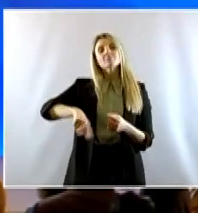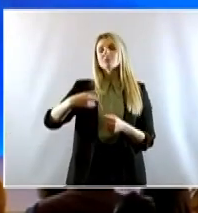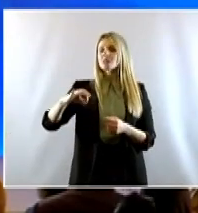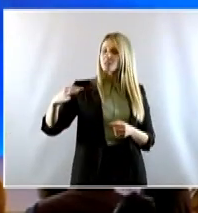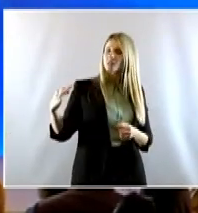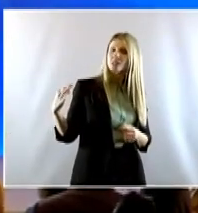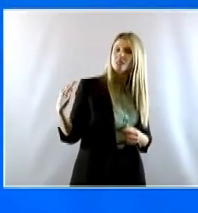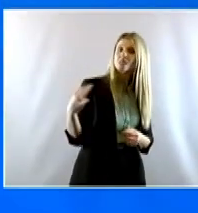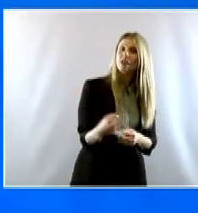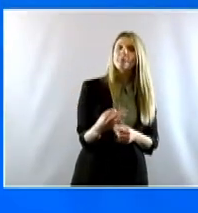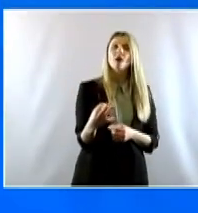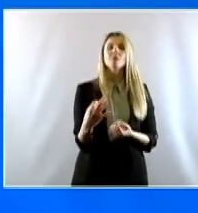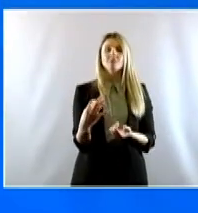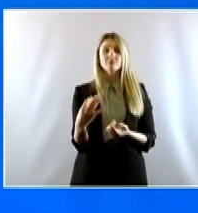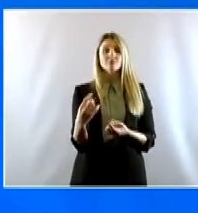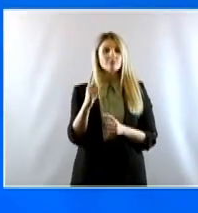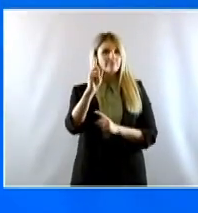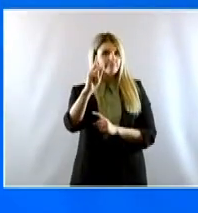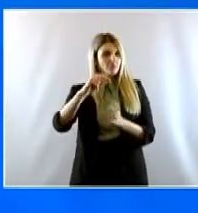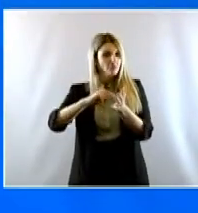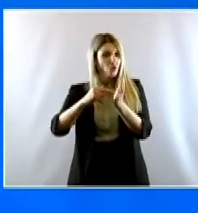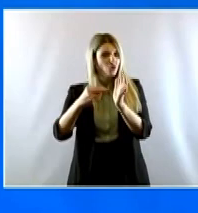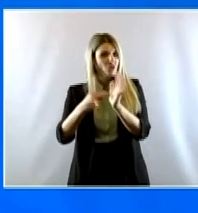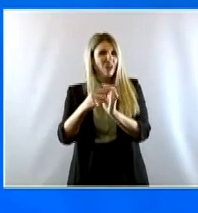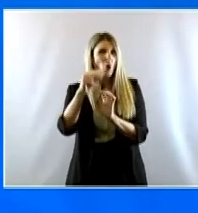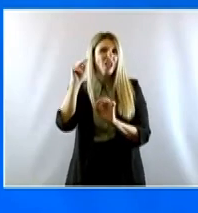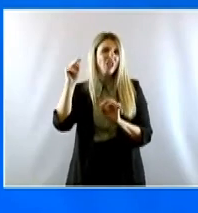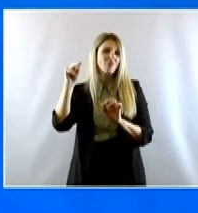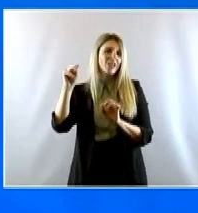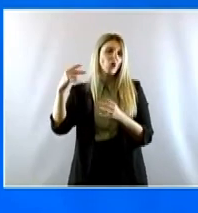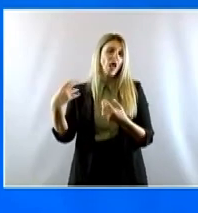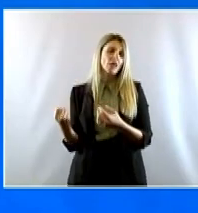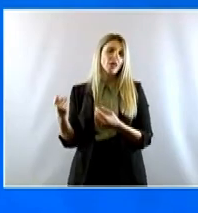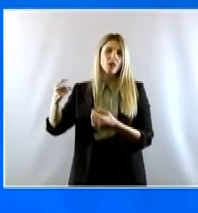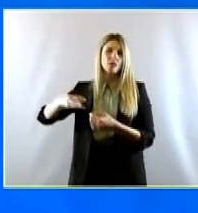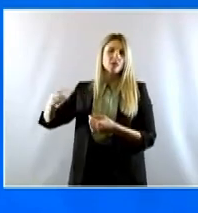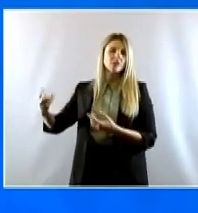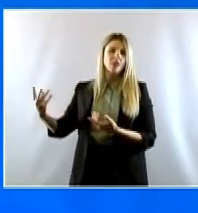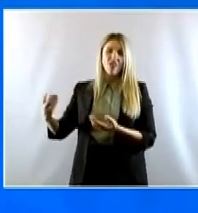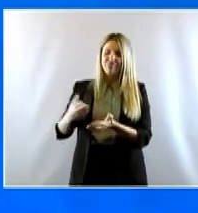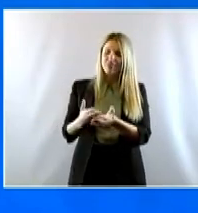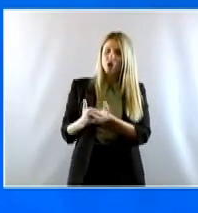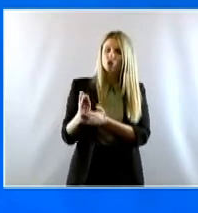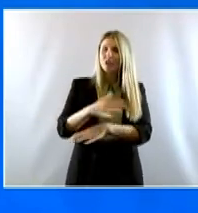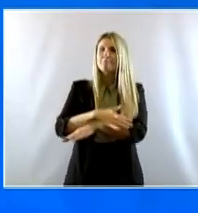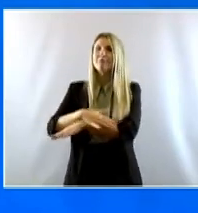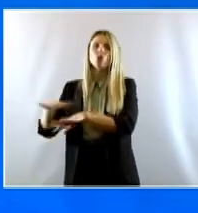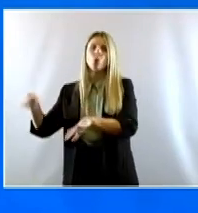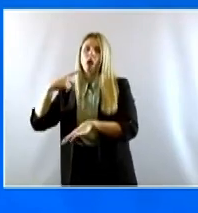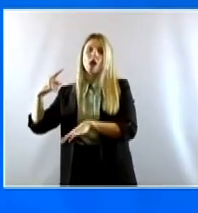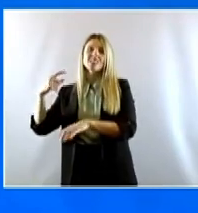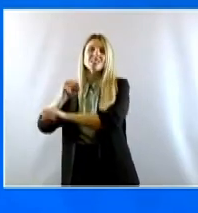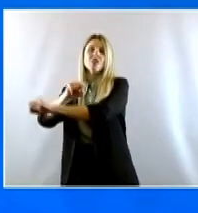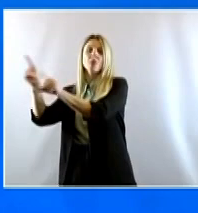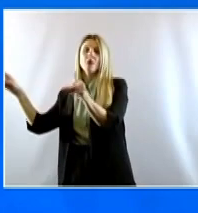στη συμφορά. Στο στρατόπεδο του ΣΥΡΙΖΑ, τα βλέμματα, όπως είπες Μιχάλη, είναι στραμμένα στη σημερινή ομιλία του Αλέξη Τσίπρα, ο οποίος θα παρουσιάσει το